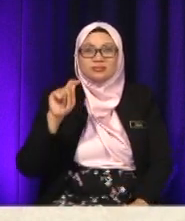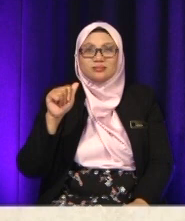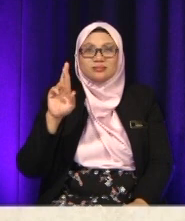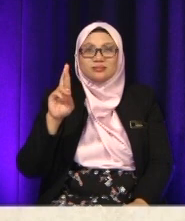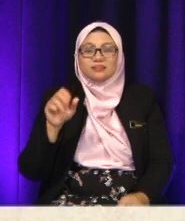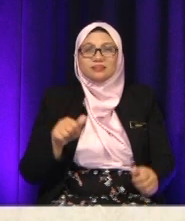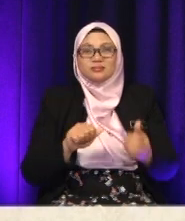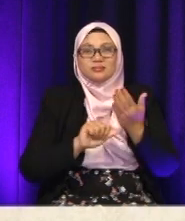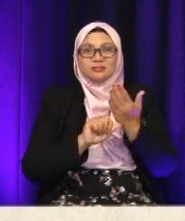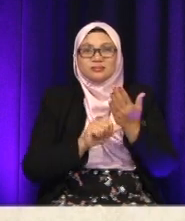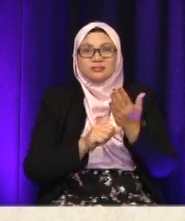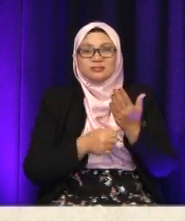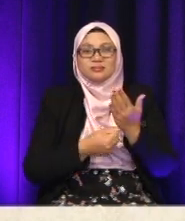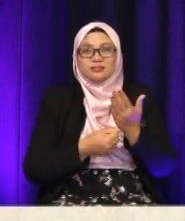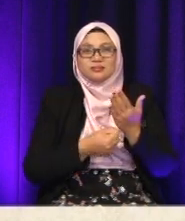keluar